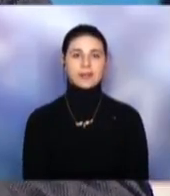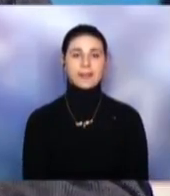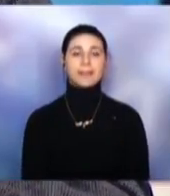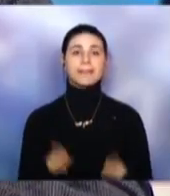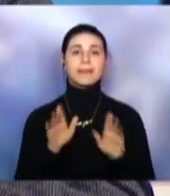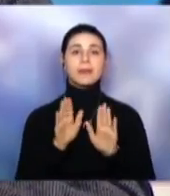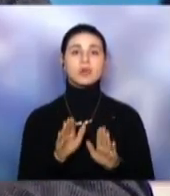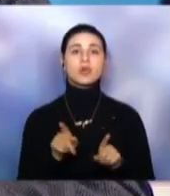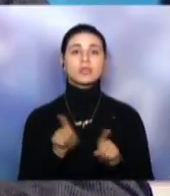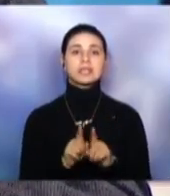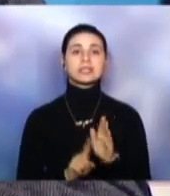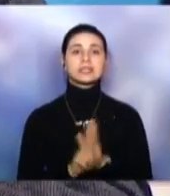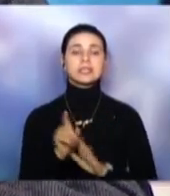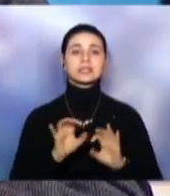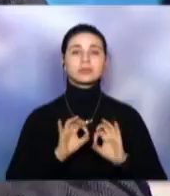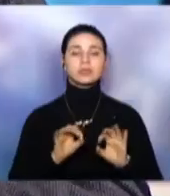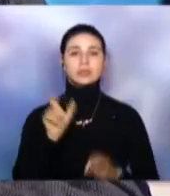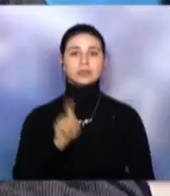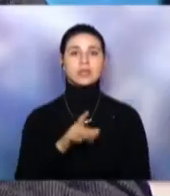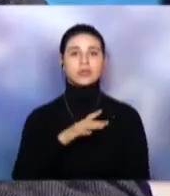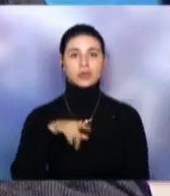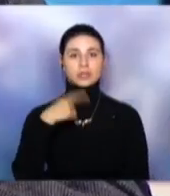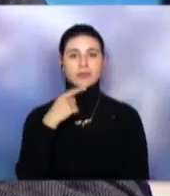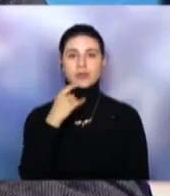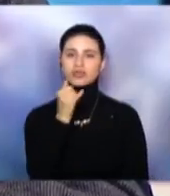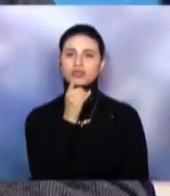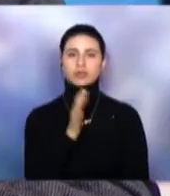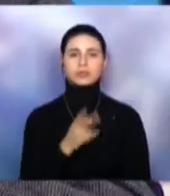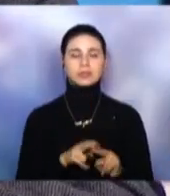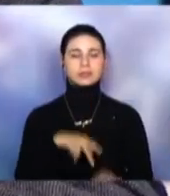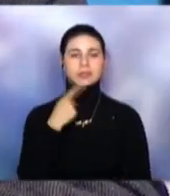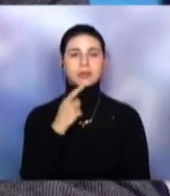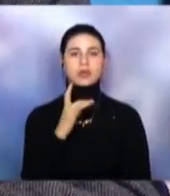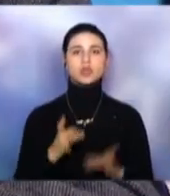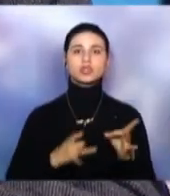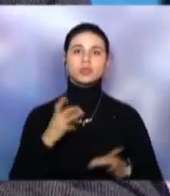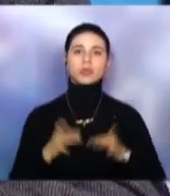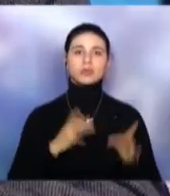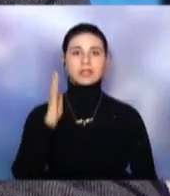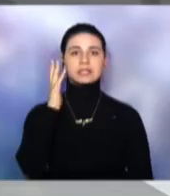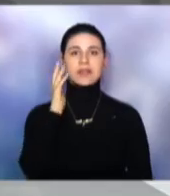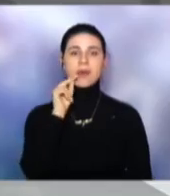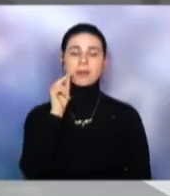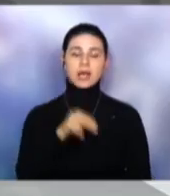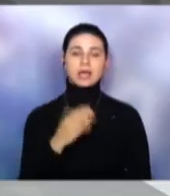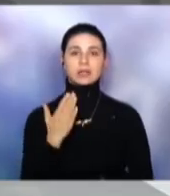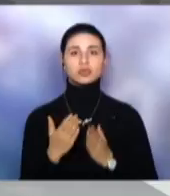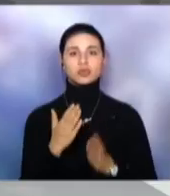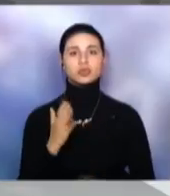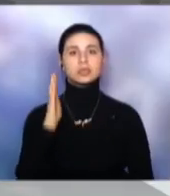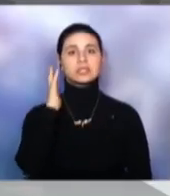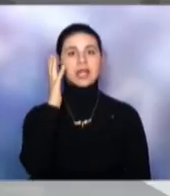ასეთი საწყისი მონაცემებით, რაც მათონმა ბაბრძანა, შეუძლებელია იმის თქმა, რომ შფოთვა წნევის გამოა თუ წნევა შფოთვის